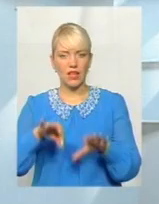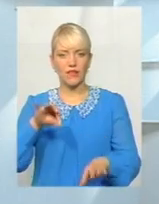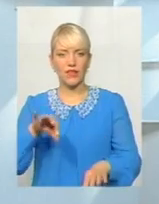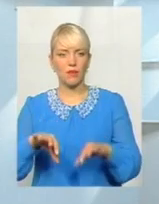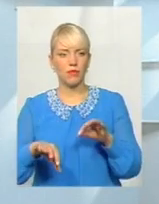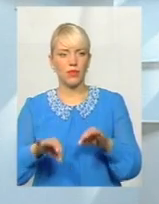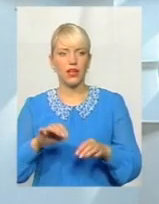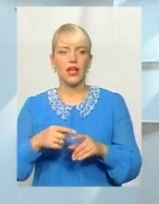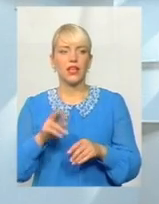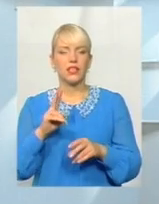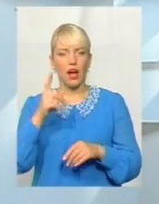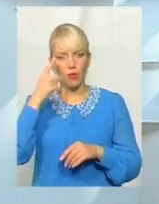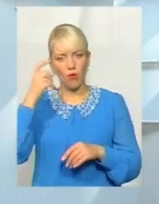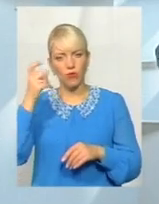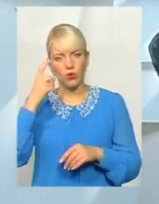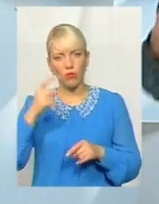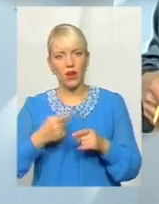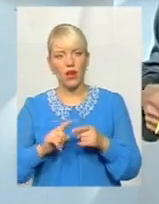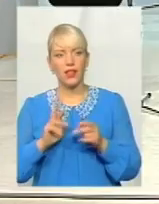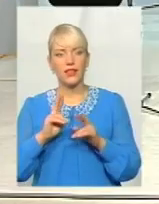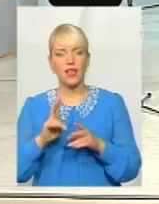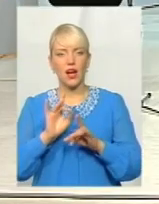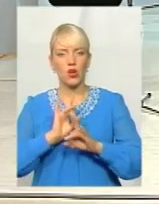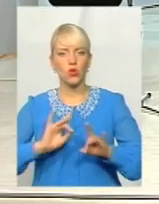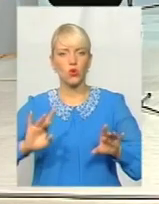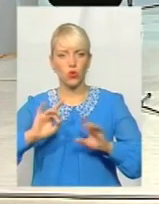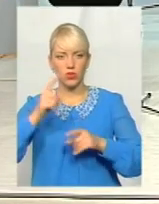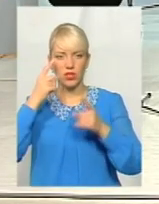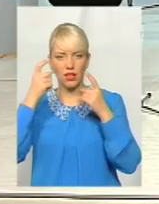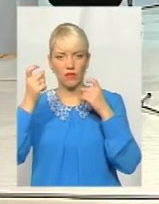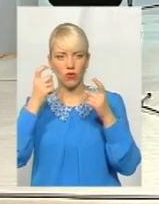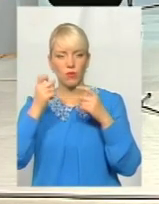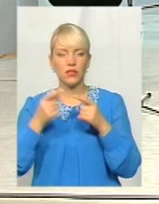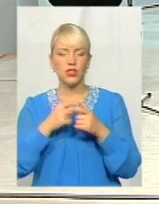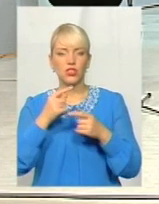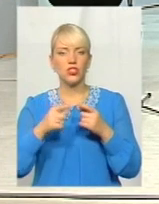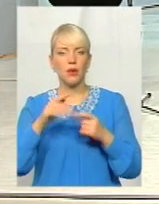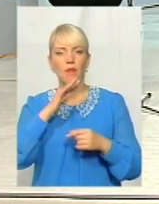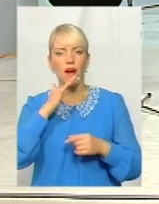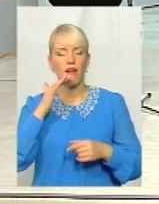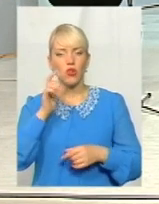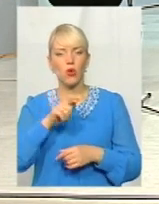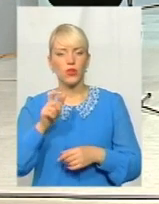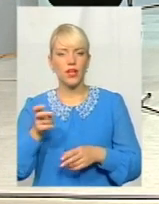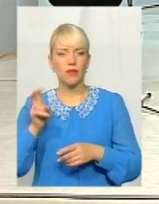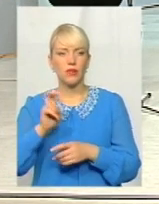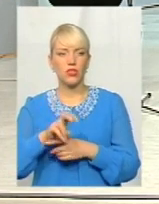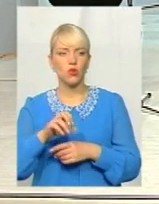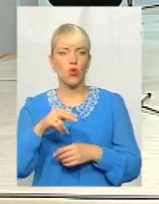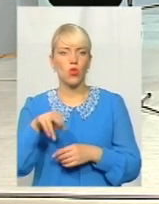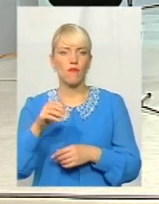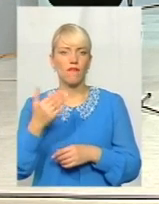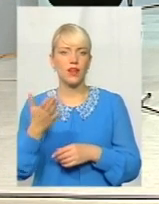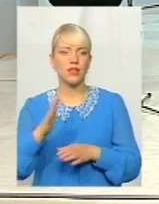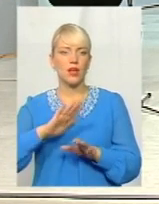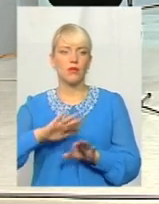яким чином повідомляли, як доносили інформацію, чи багато людей прийшли до вас вже після того, як